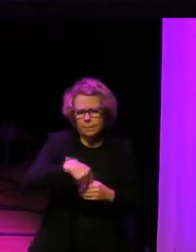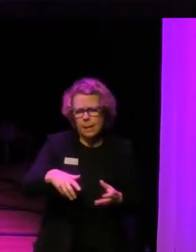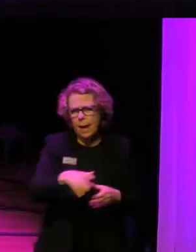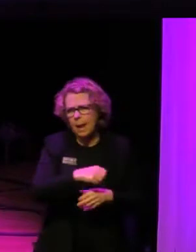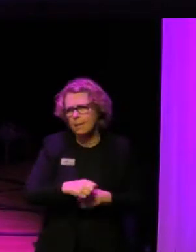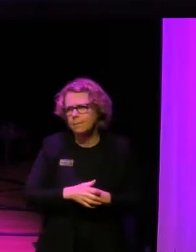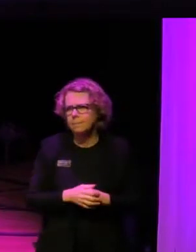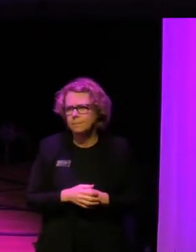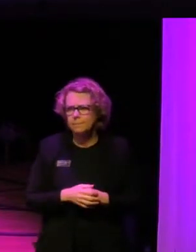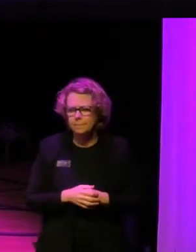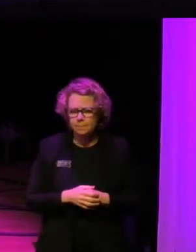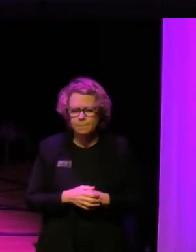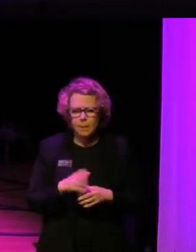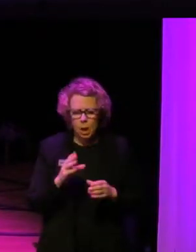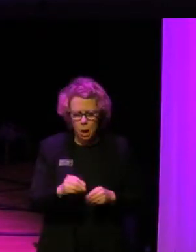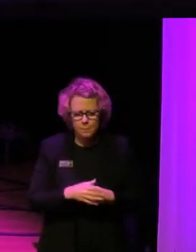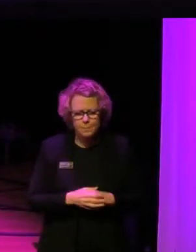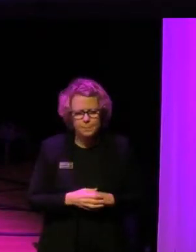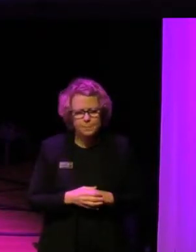Så,